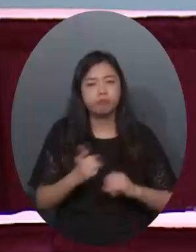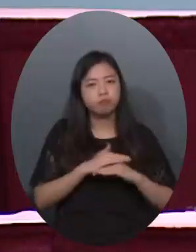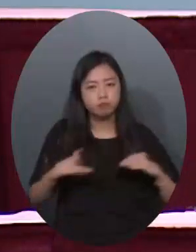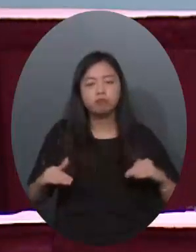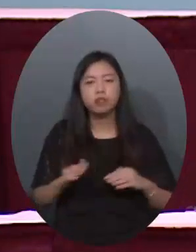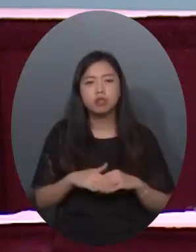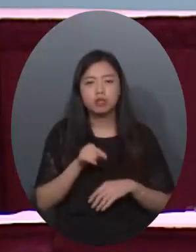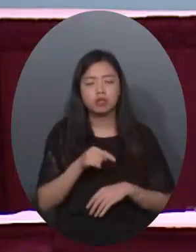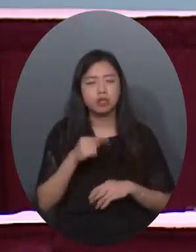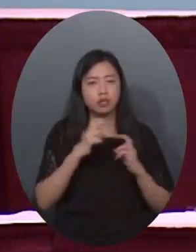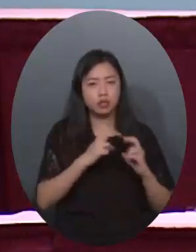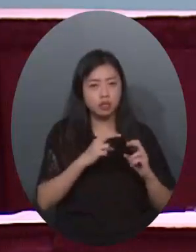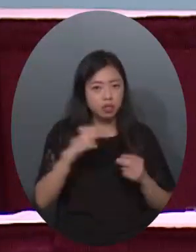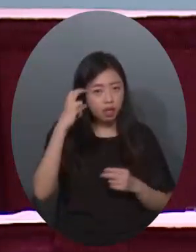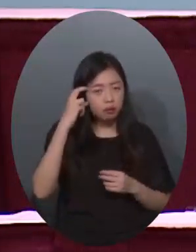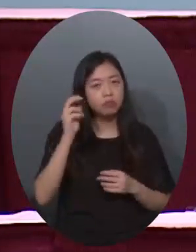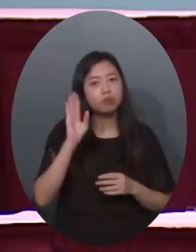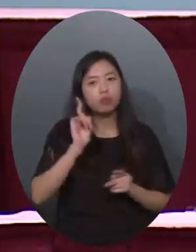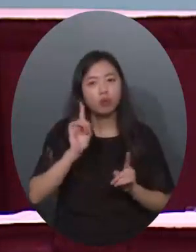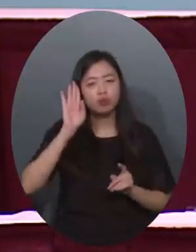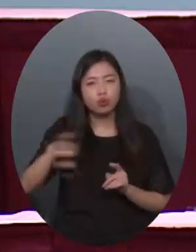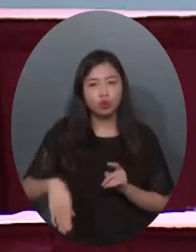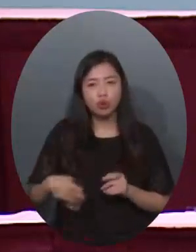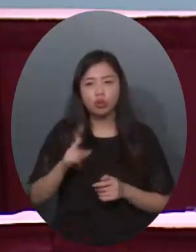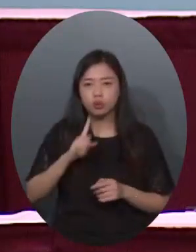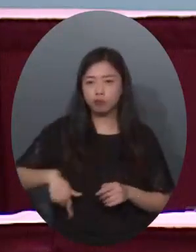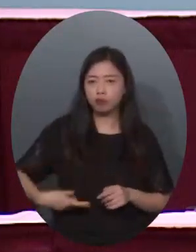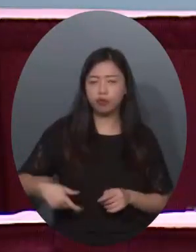體財務狀況及將來的資本需要後，